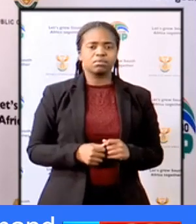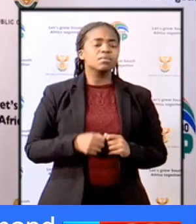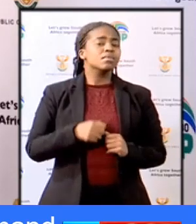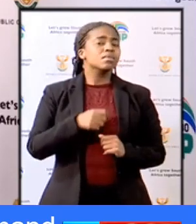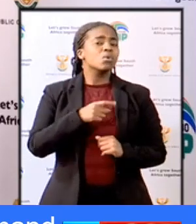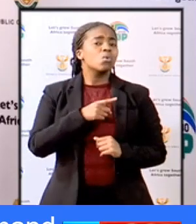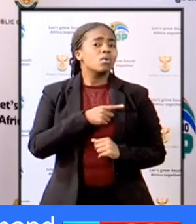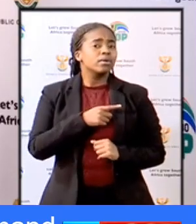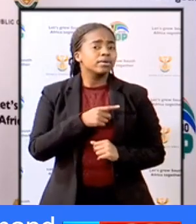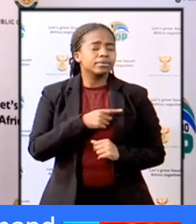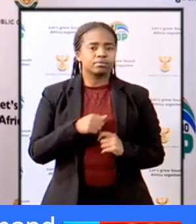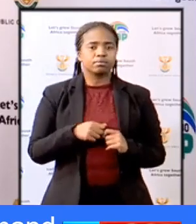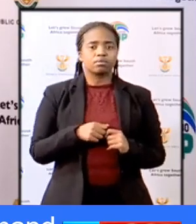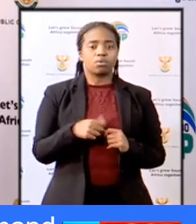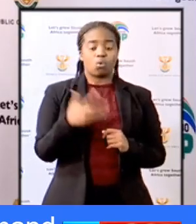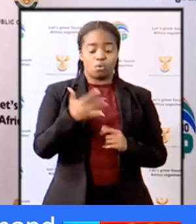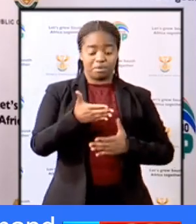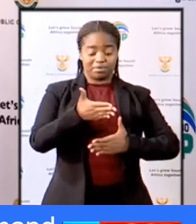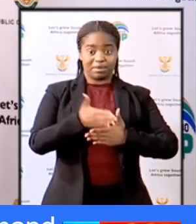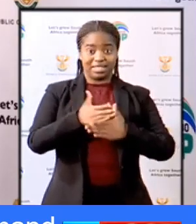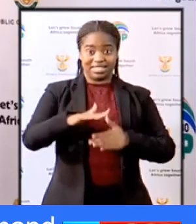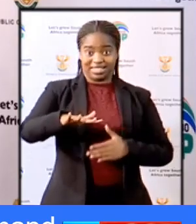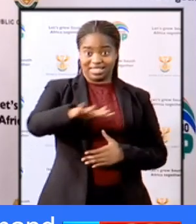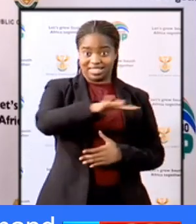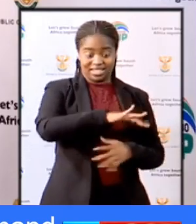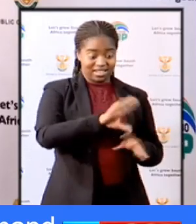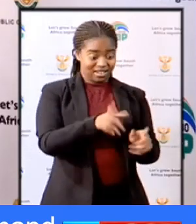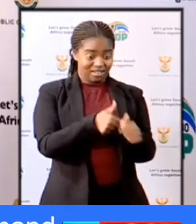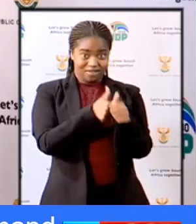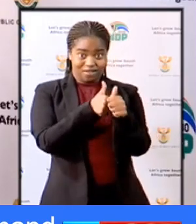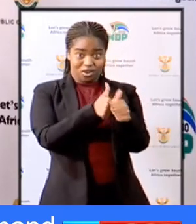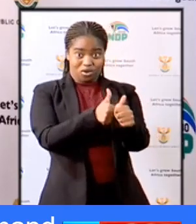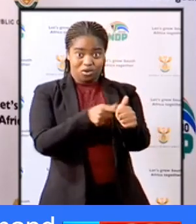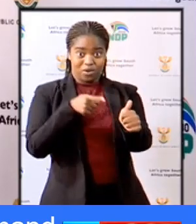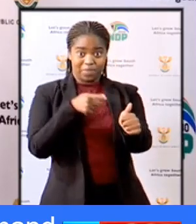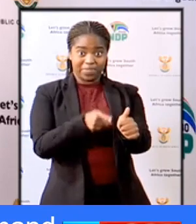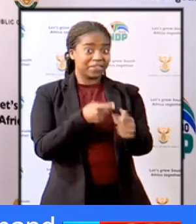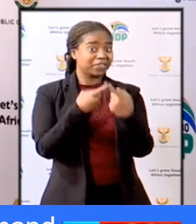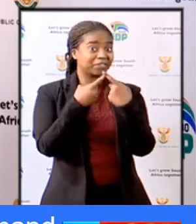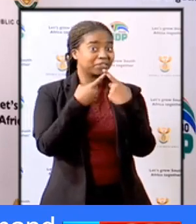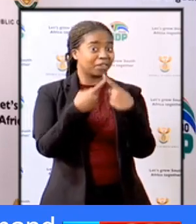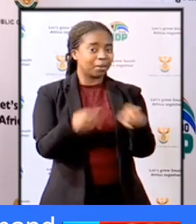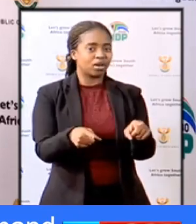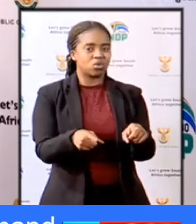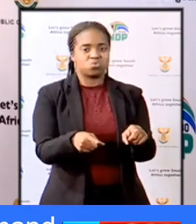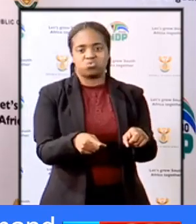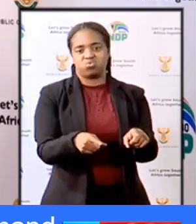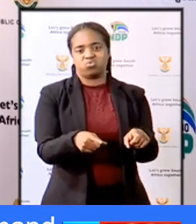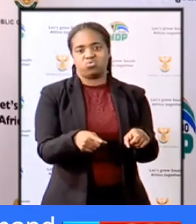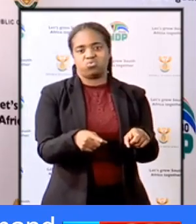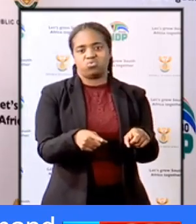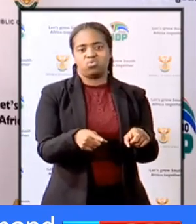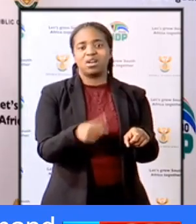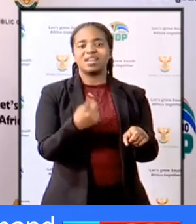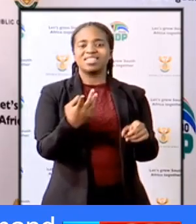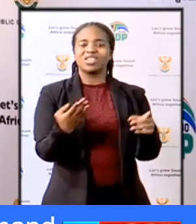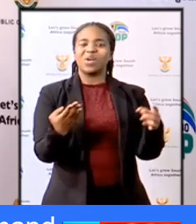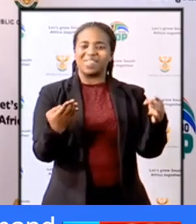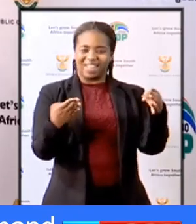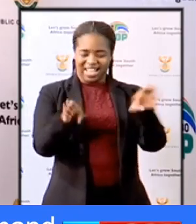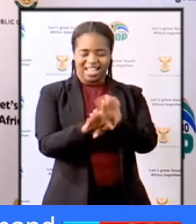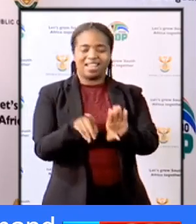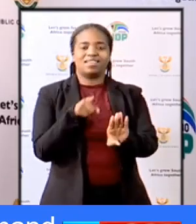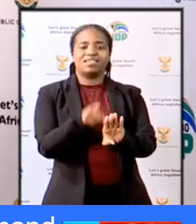Ngoba uma izimboni zingalilandeli lolu hlelo ziyobona sezivalwa ngoba phela